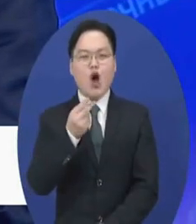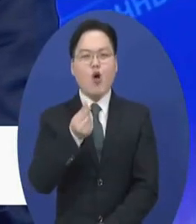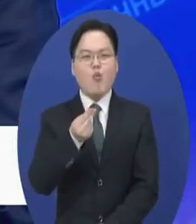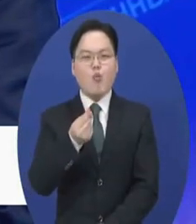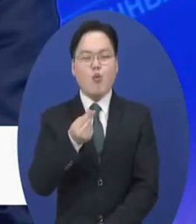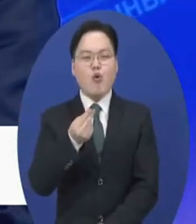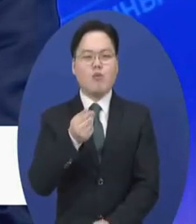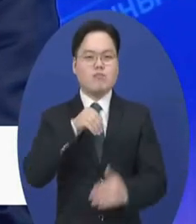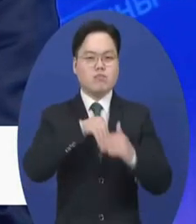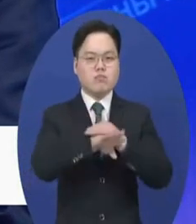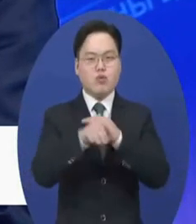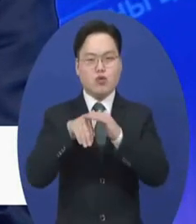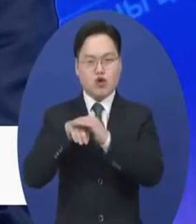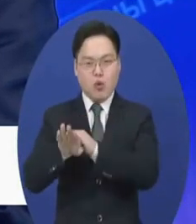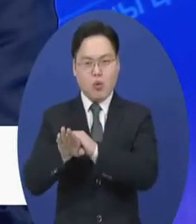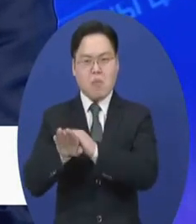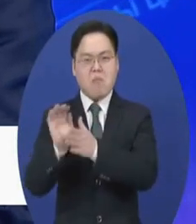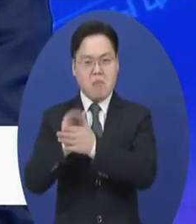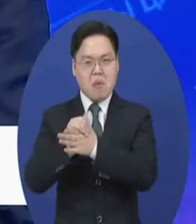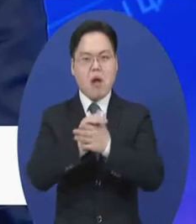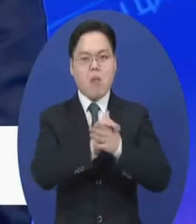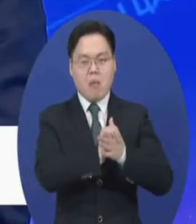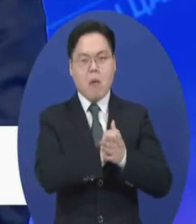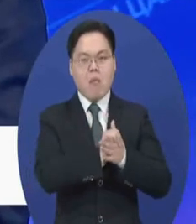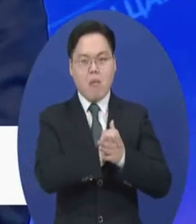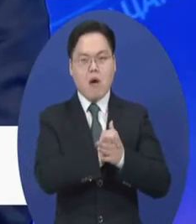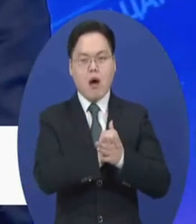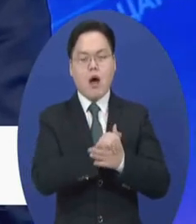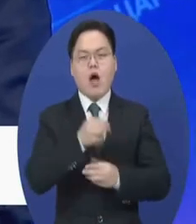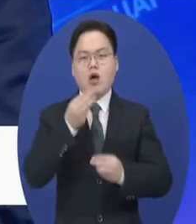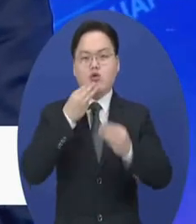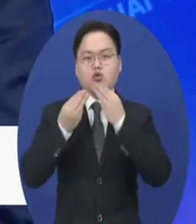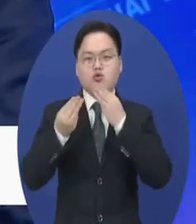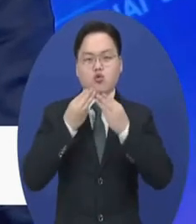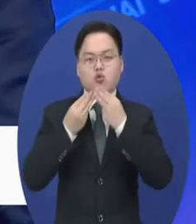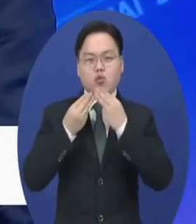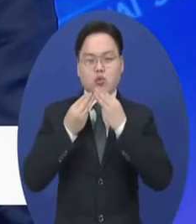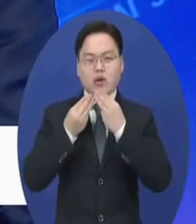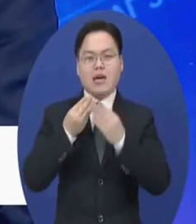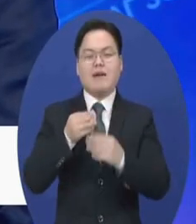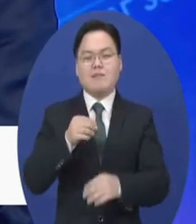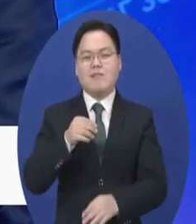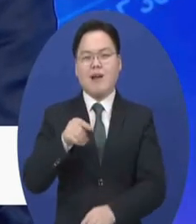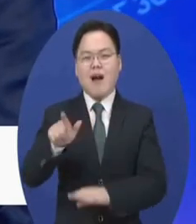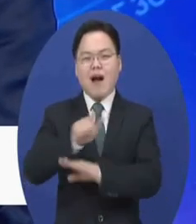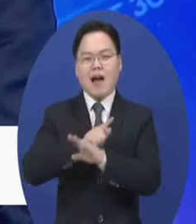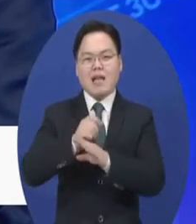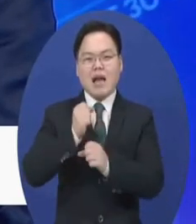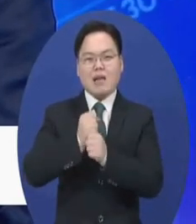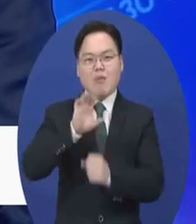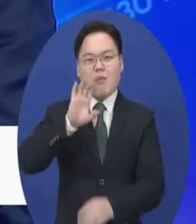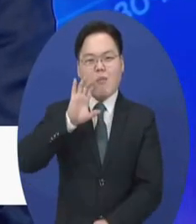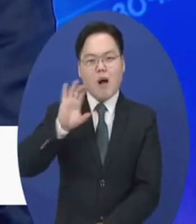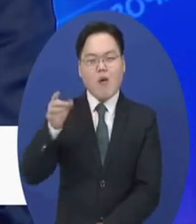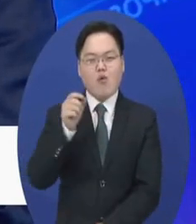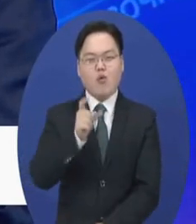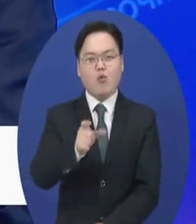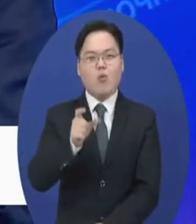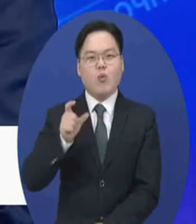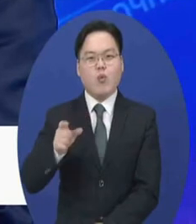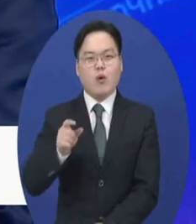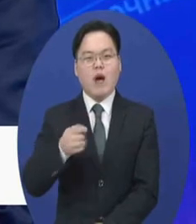мөнгөн дүнтэй гүйлгээнүүд хийсэн байдаг. За мөн цаашаа эн чинь бас шүүхийн тамгын газрын ажилтнуудад шүүхүүдийн тамгын газрын